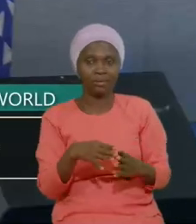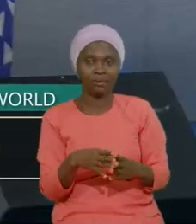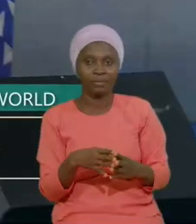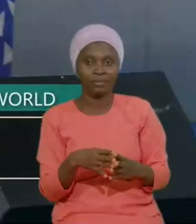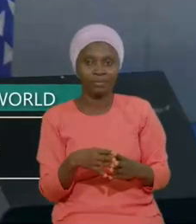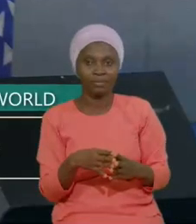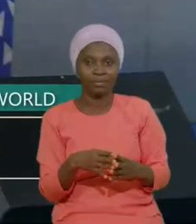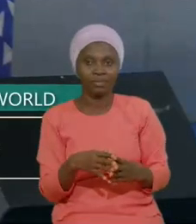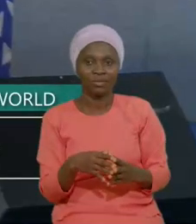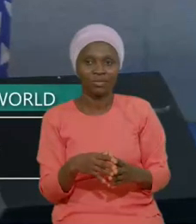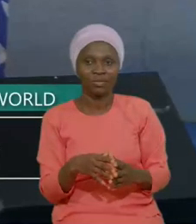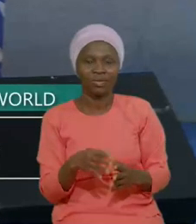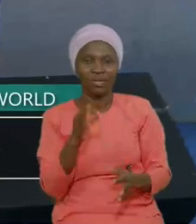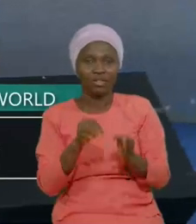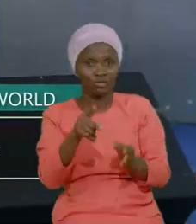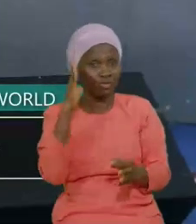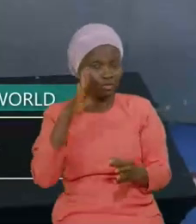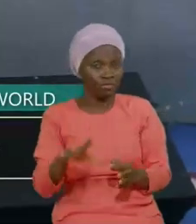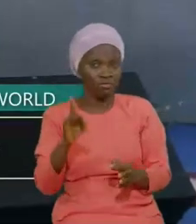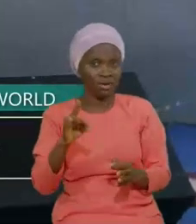Comme tu lis à leur sujet,